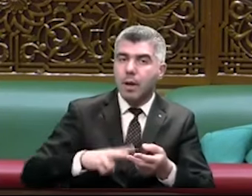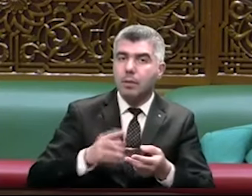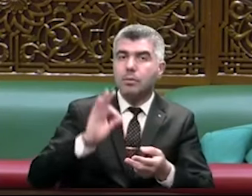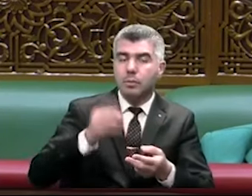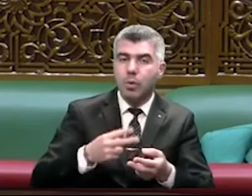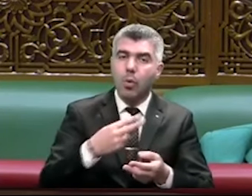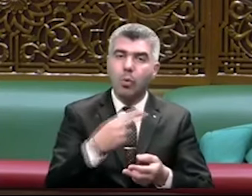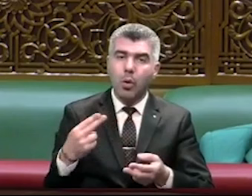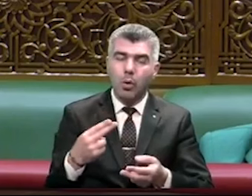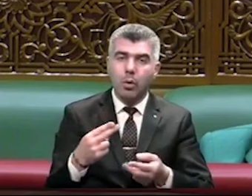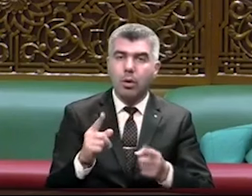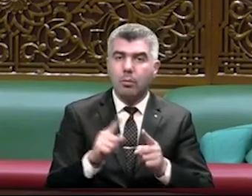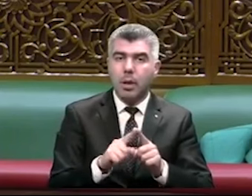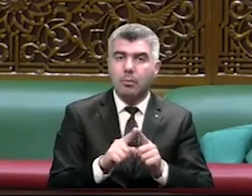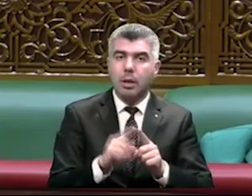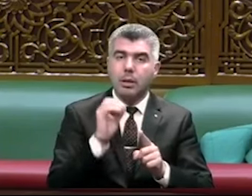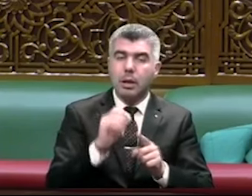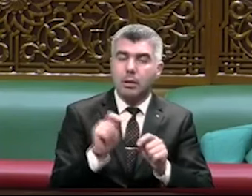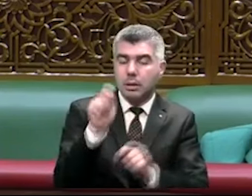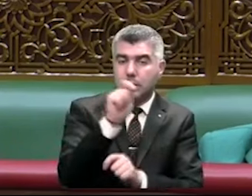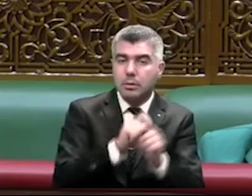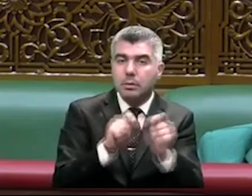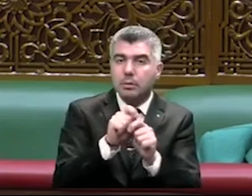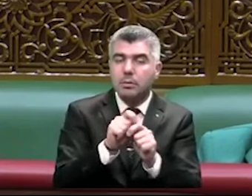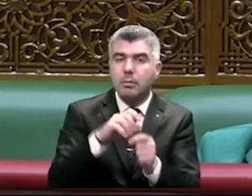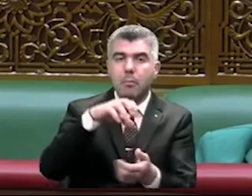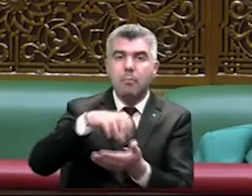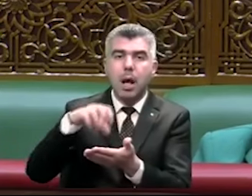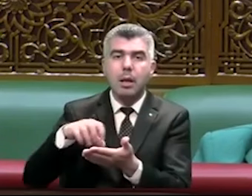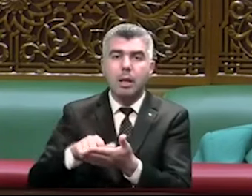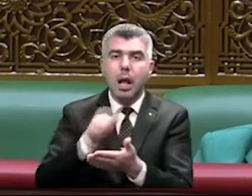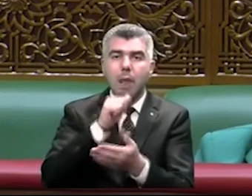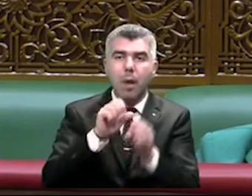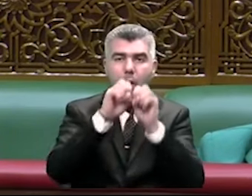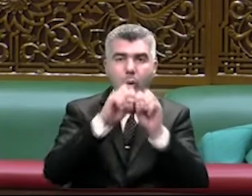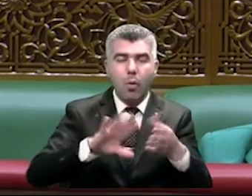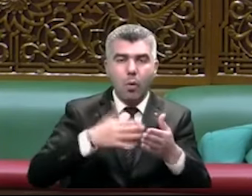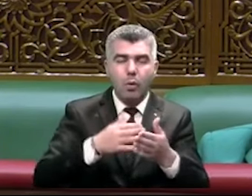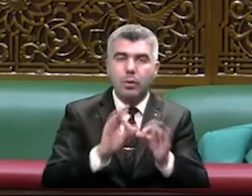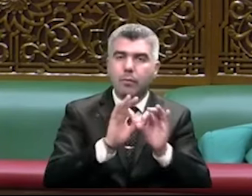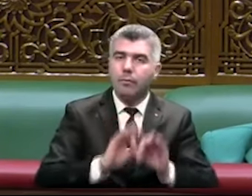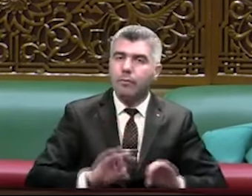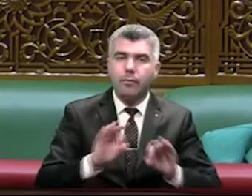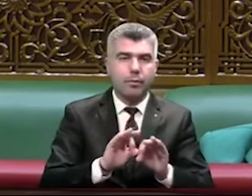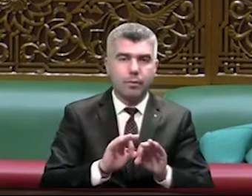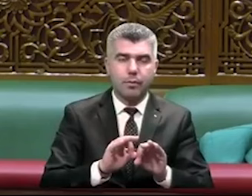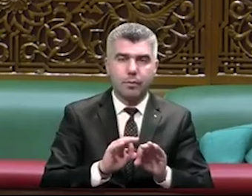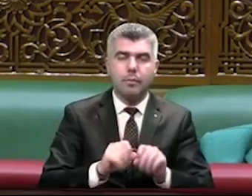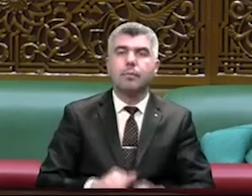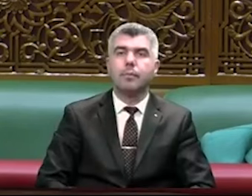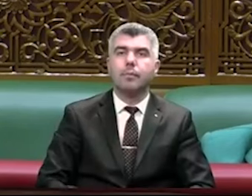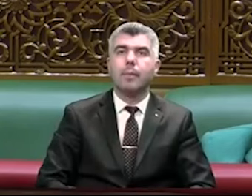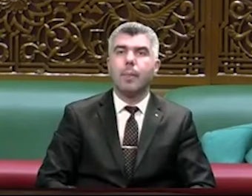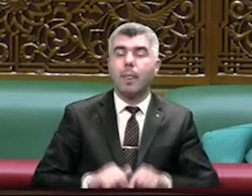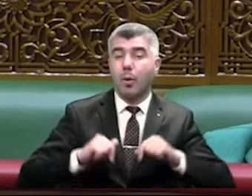تعميم اعاده استخدام ميا الصرف الصحي لمعالجه في كثير من المناطق وهل هذا الامر يقتصر على جهه دون اخرى سيد